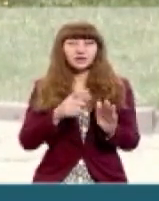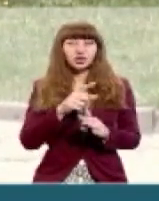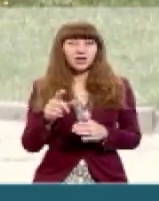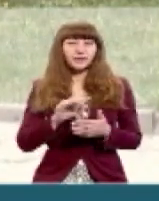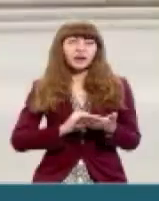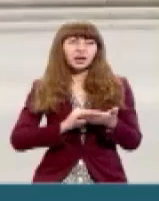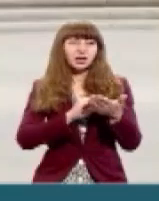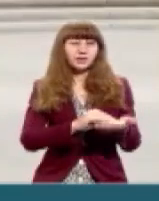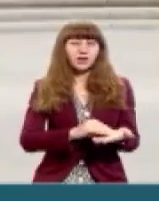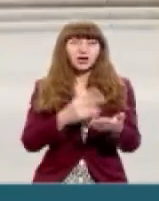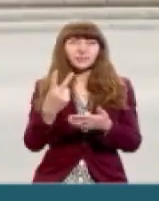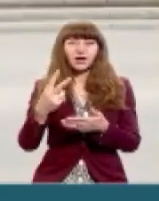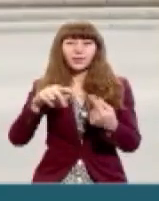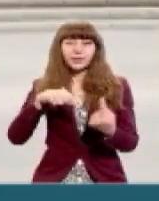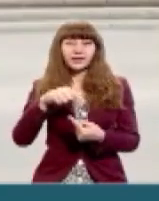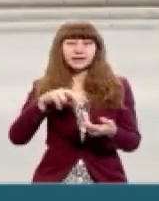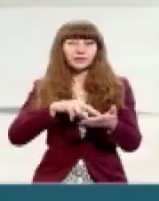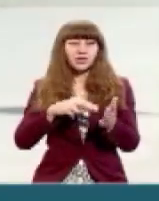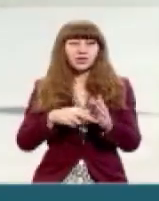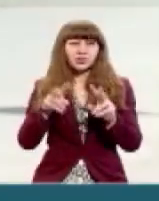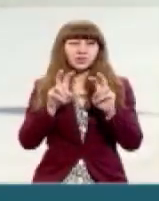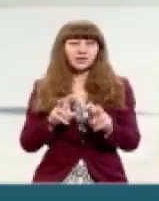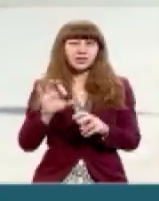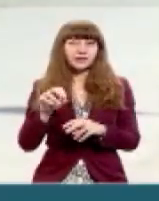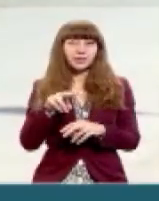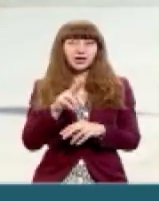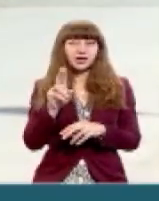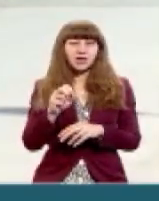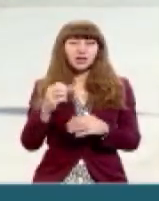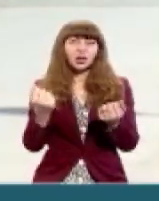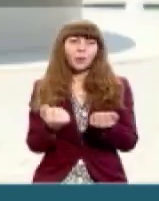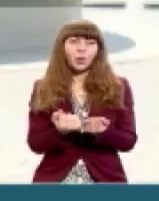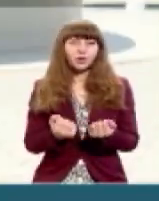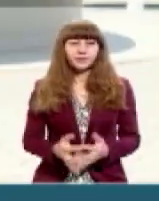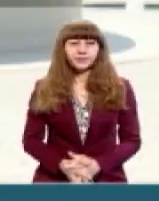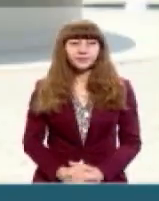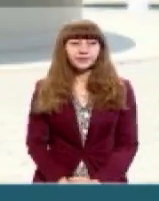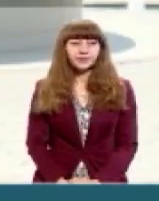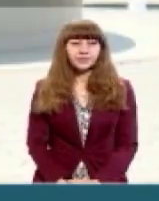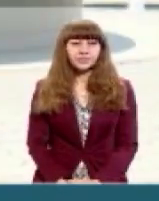района. На данном этапе 2 бизнес-проекта находятся на рассмотрении СПК «Тобол». Дмитрий Муштад, Диас Бесенов, телеканал Кустанай.